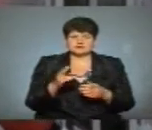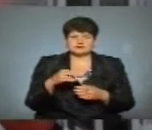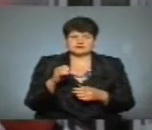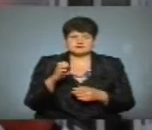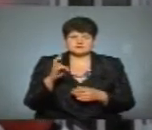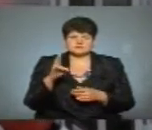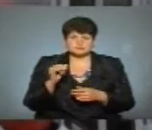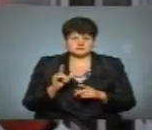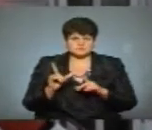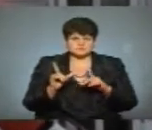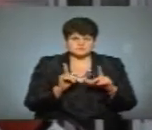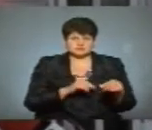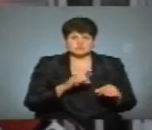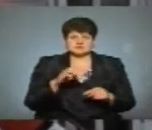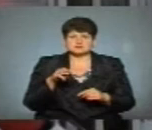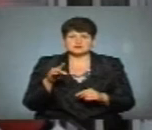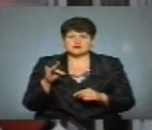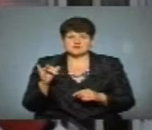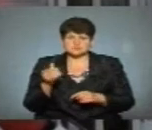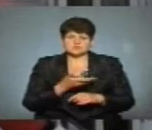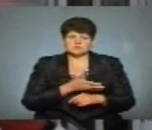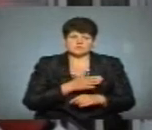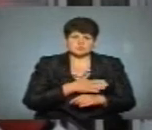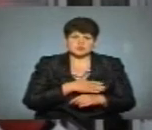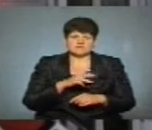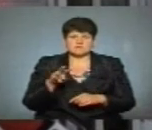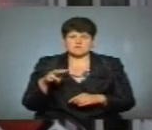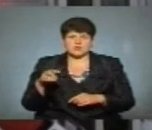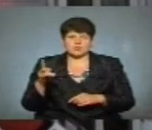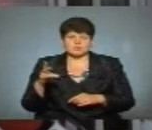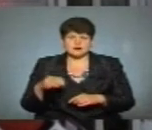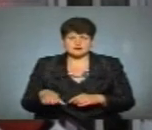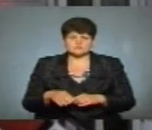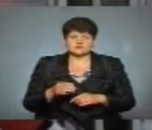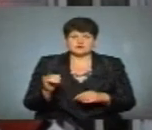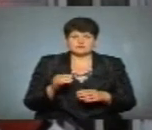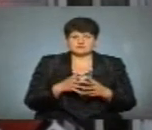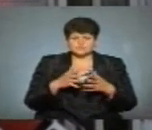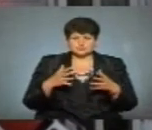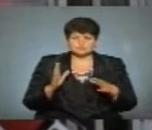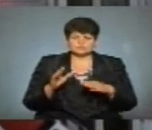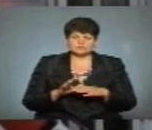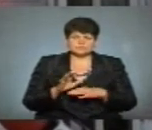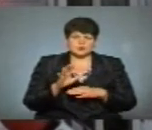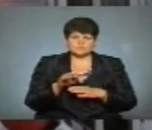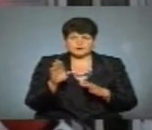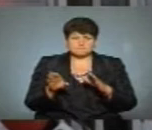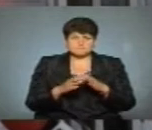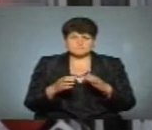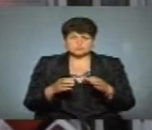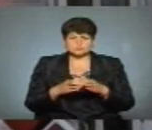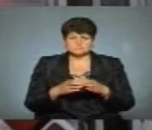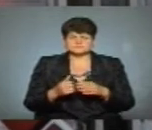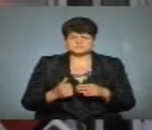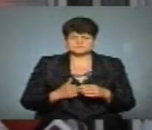наші приходити службу, і в Старичах, і в Полтаві, і в Миколаєві. В основному будуть направлені до підрозділу Збройних сил